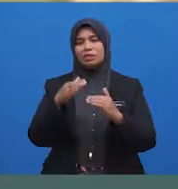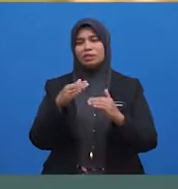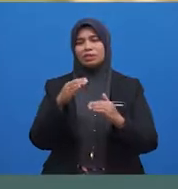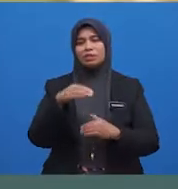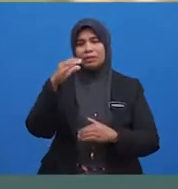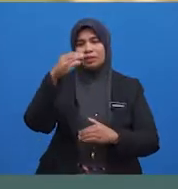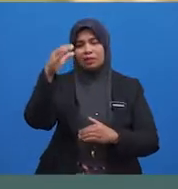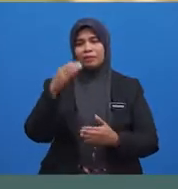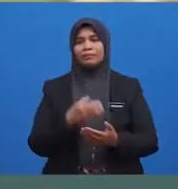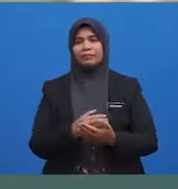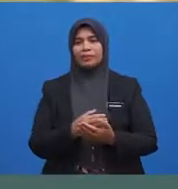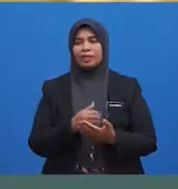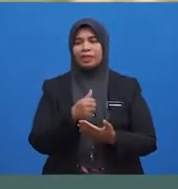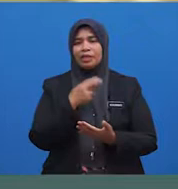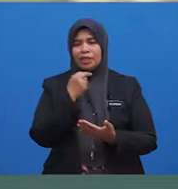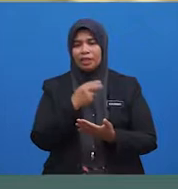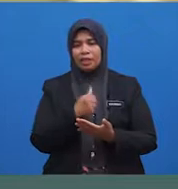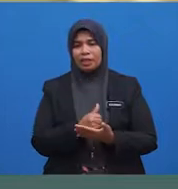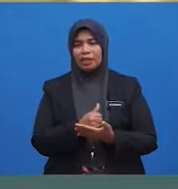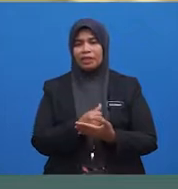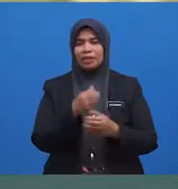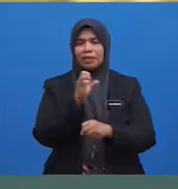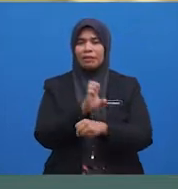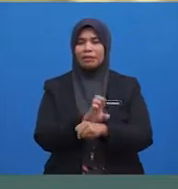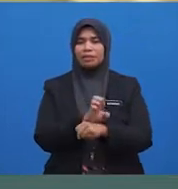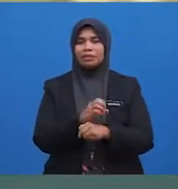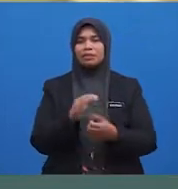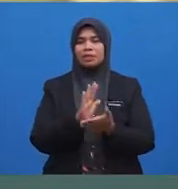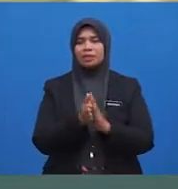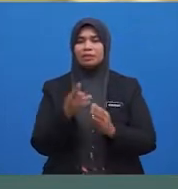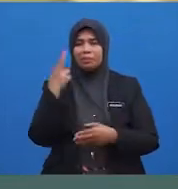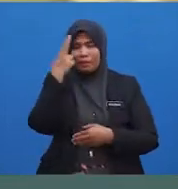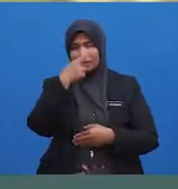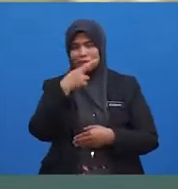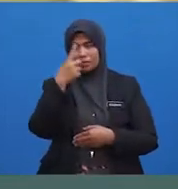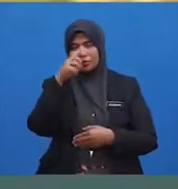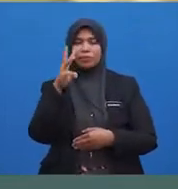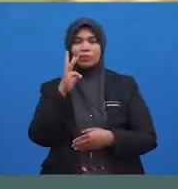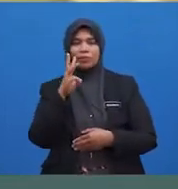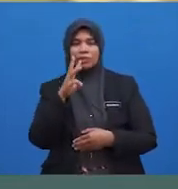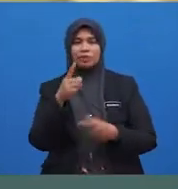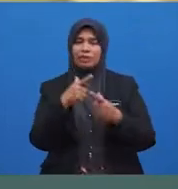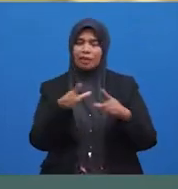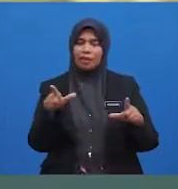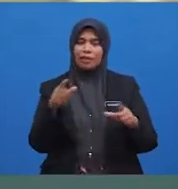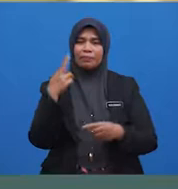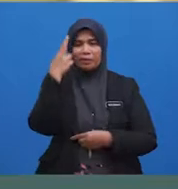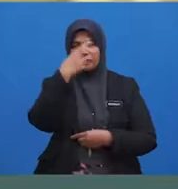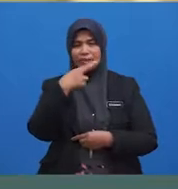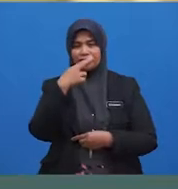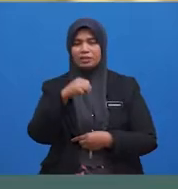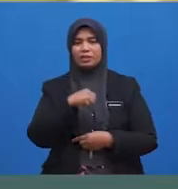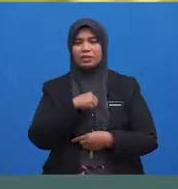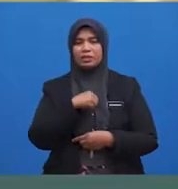Emas logam yang amat bernilai. Logam istimewa ini menjadi perhiasan golongan wanita. Selain perhiasan diri, emas